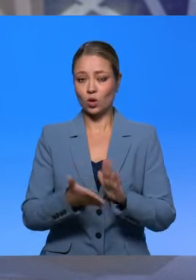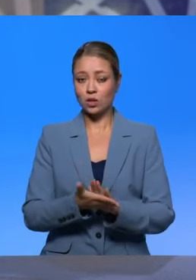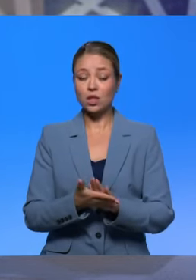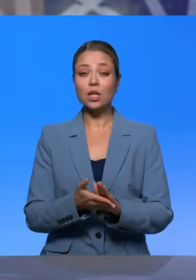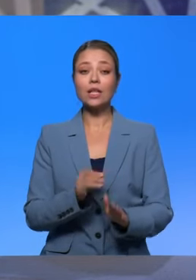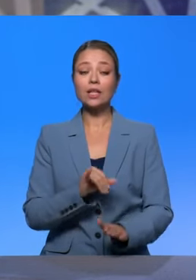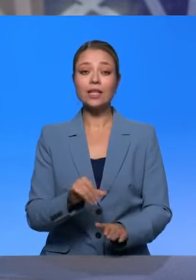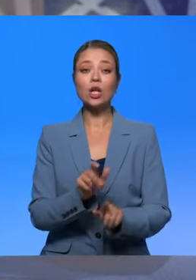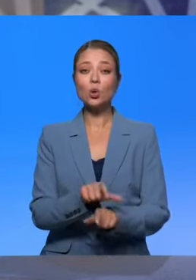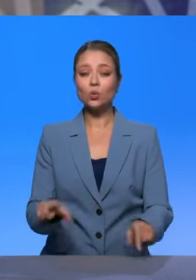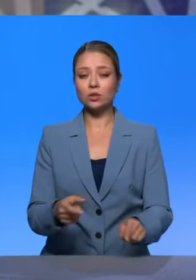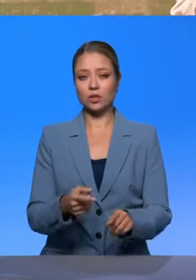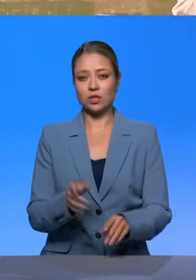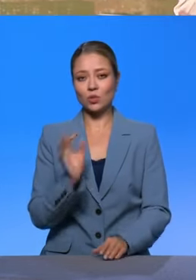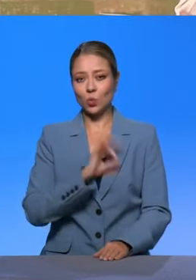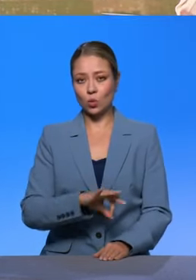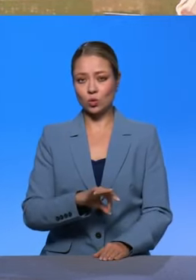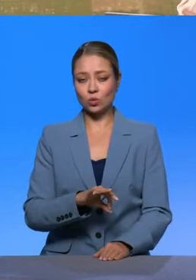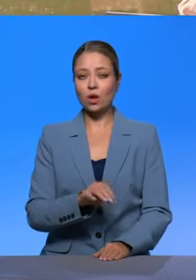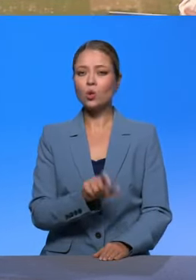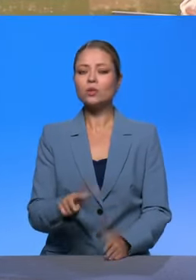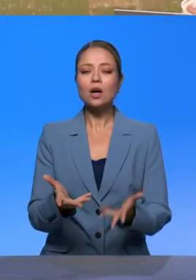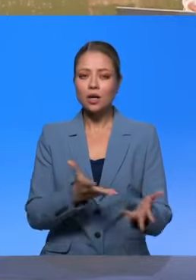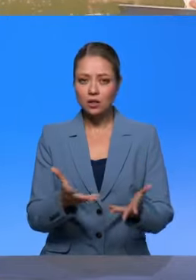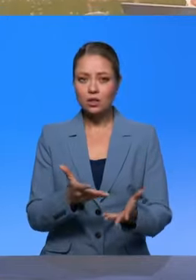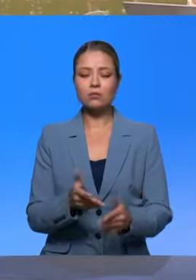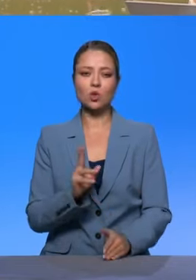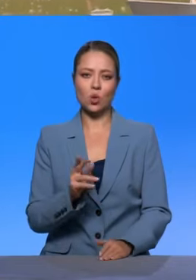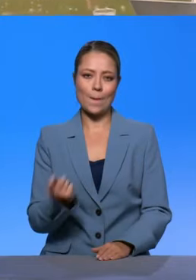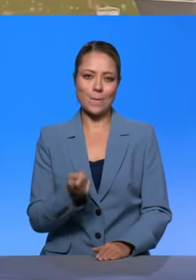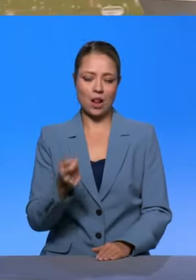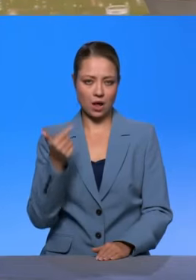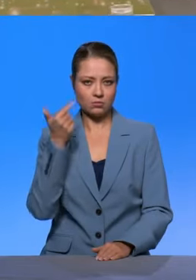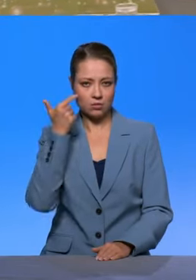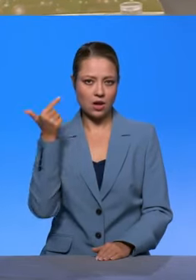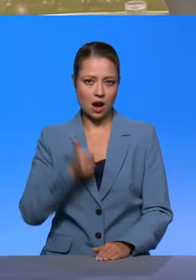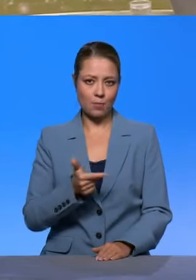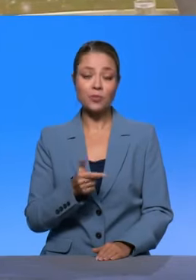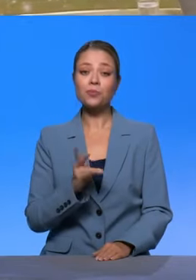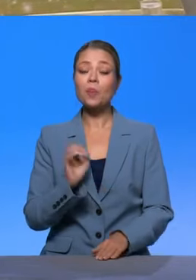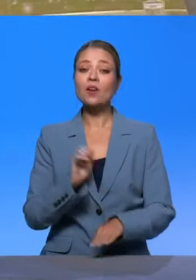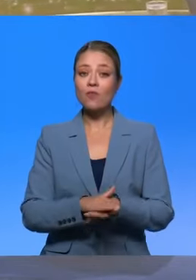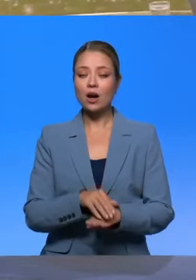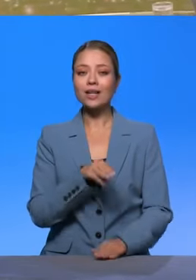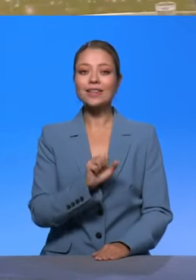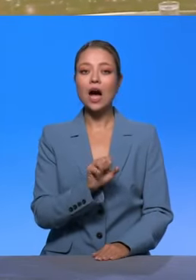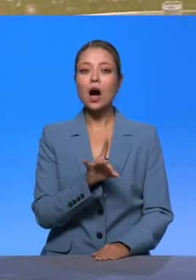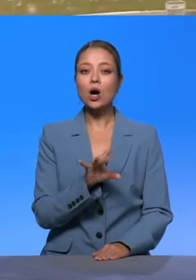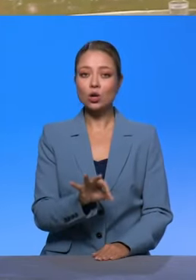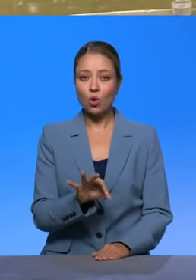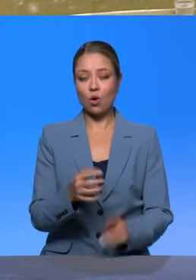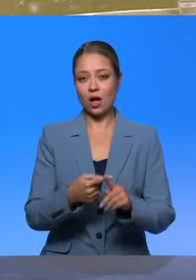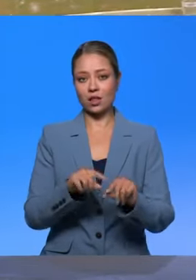людьми малограмотными с целью гадания. Хотя, в принципе, они к картам имеют отношение только постольку, поскольку они выглядят в